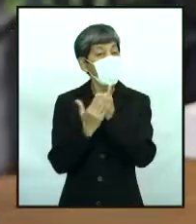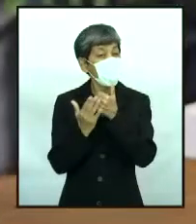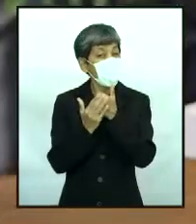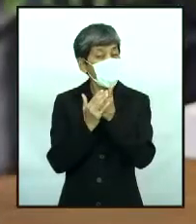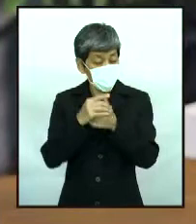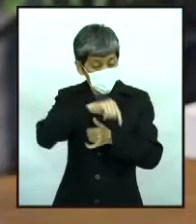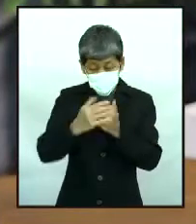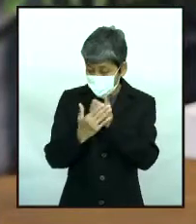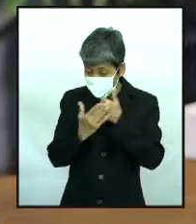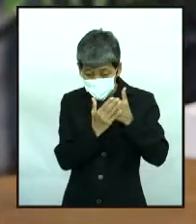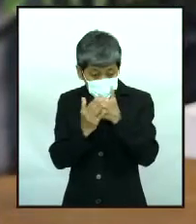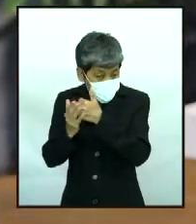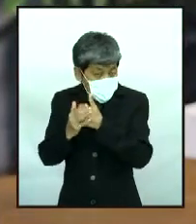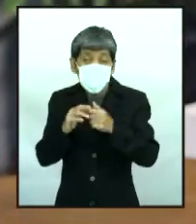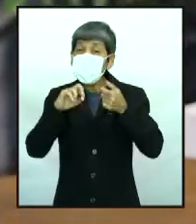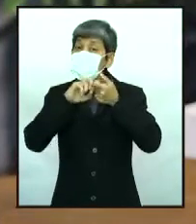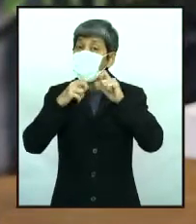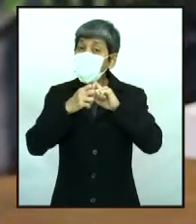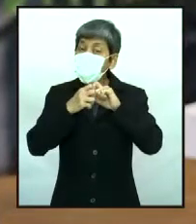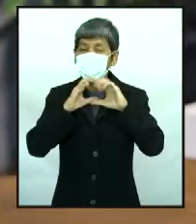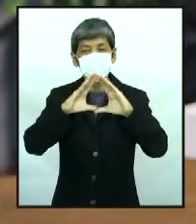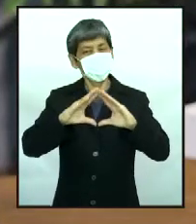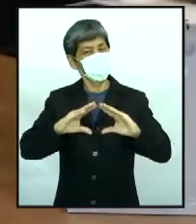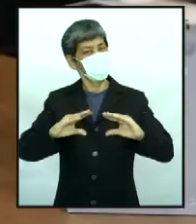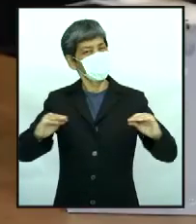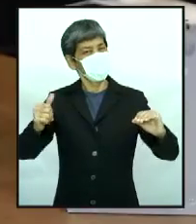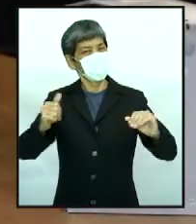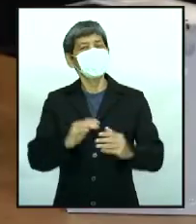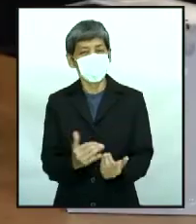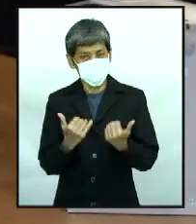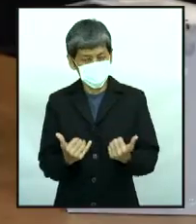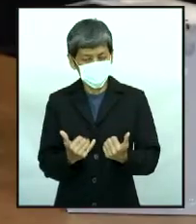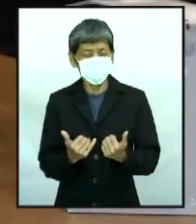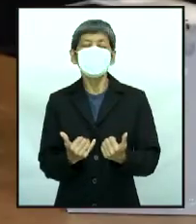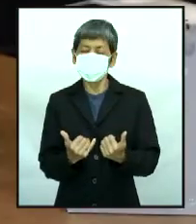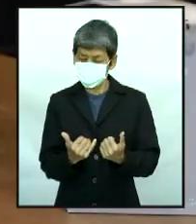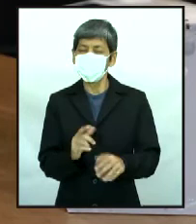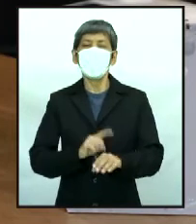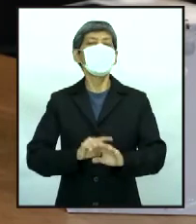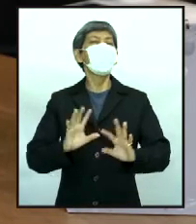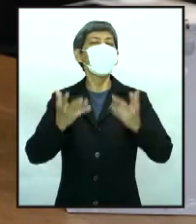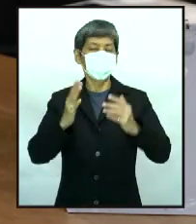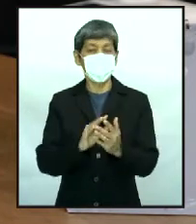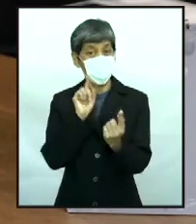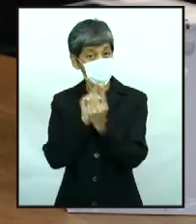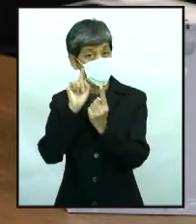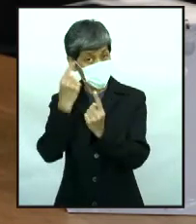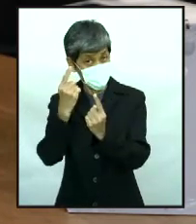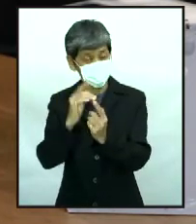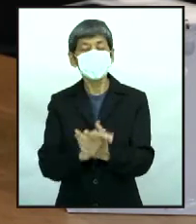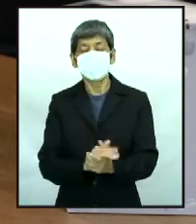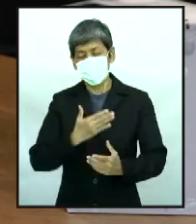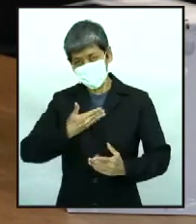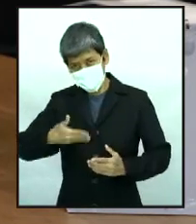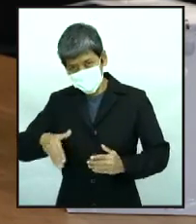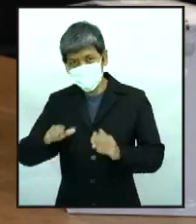คนรอบข้างจะทำให้ทุกๆปัญหาผ่านไปได้ด้วยดีค่ะสำหรับวันนี้เวลาของรายการได้หมดลงแล้วและพบกันใหม่สัปดาห์หน้าค่ะส